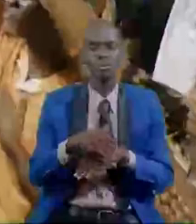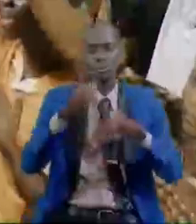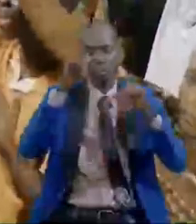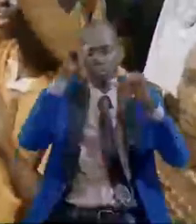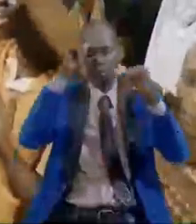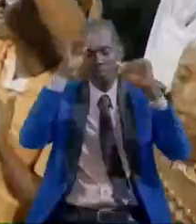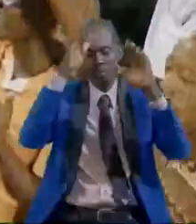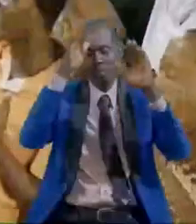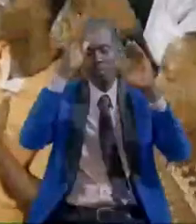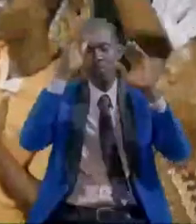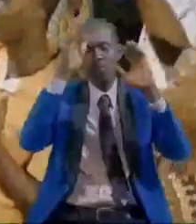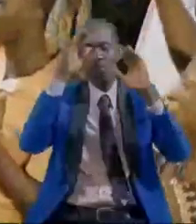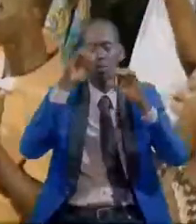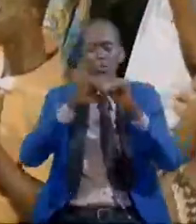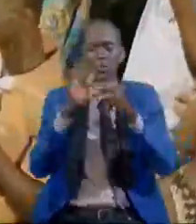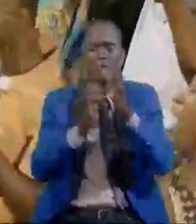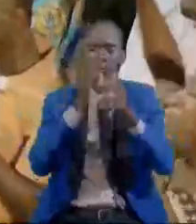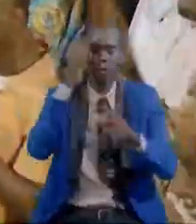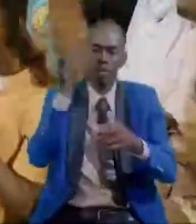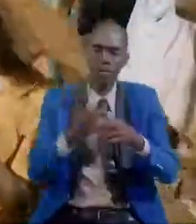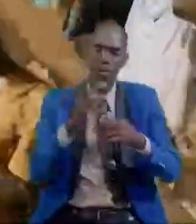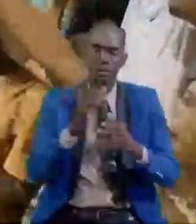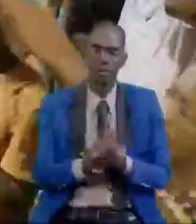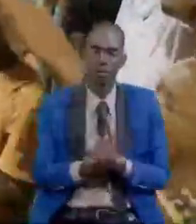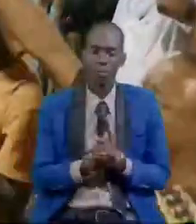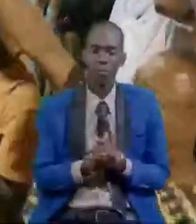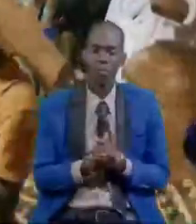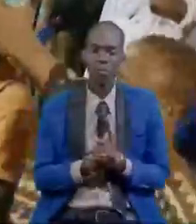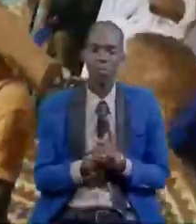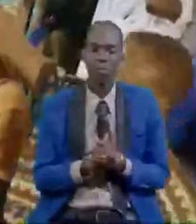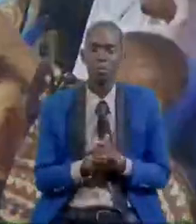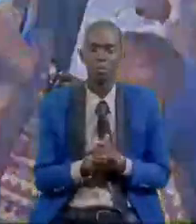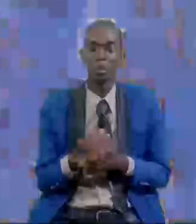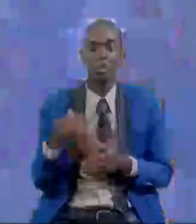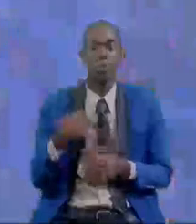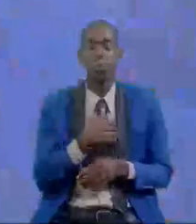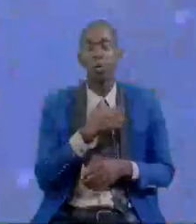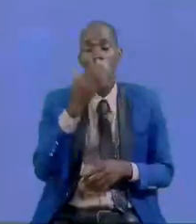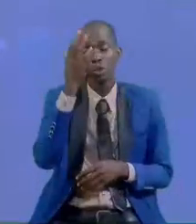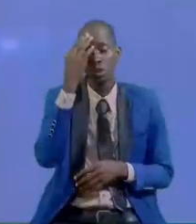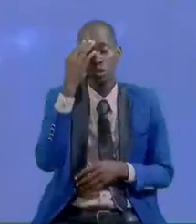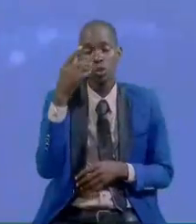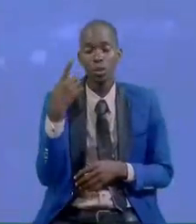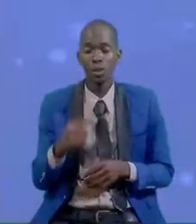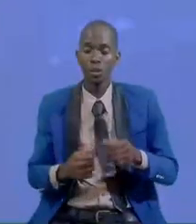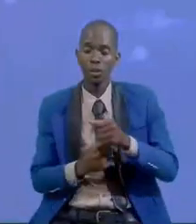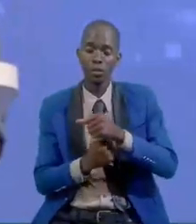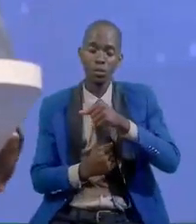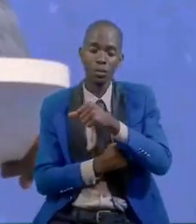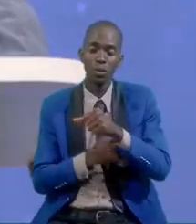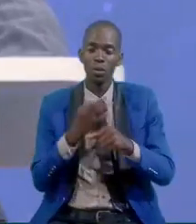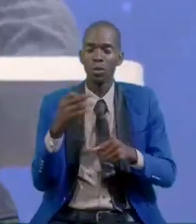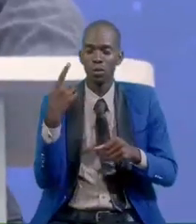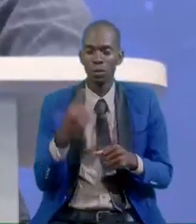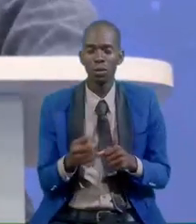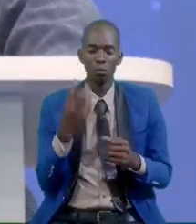Père, au nom de Jésus, nous savons que les fondements de la prison sont